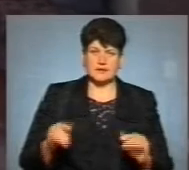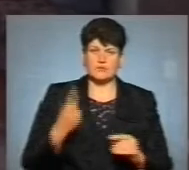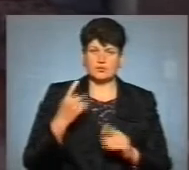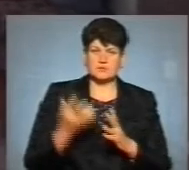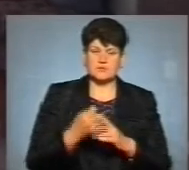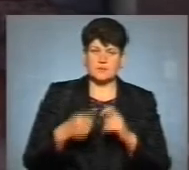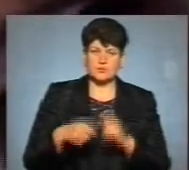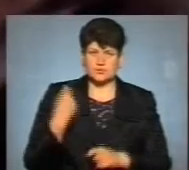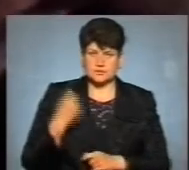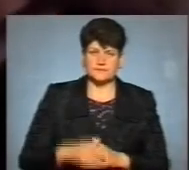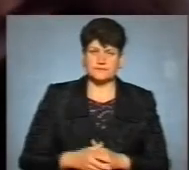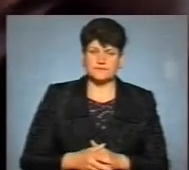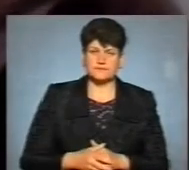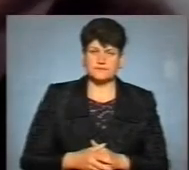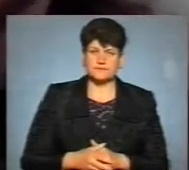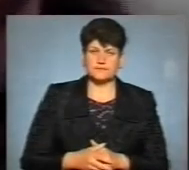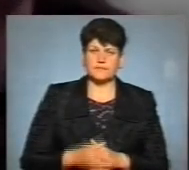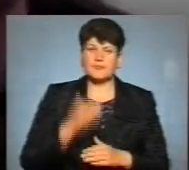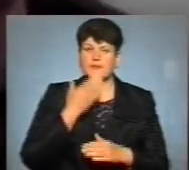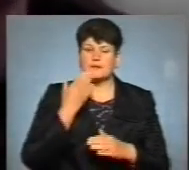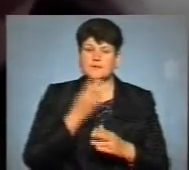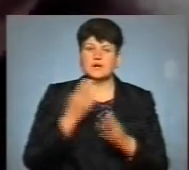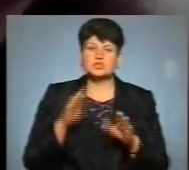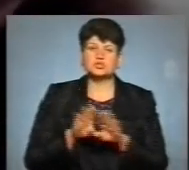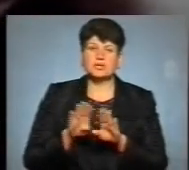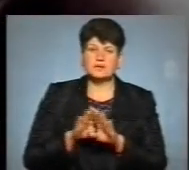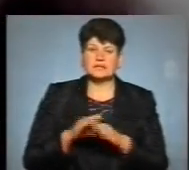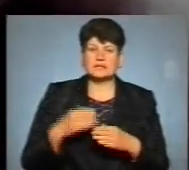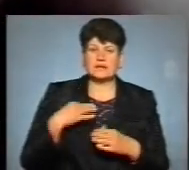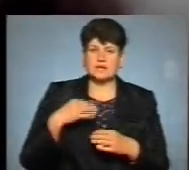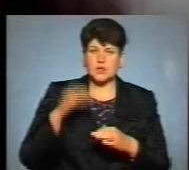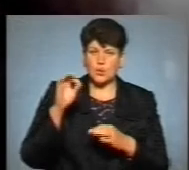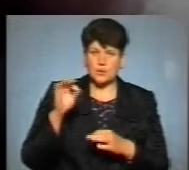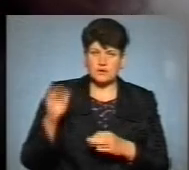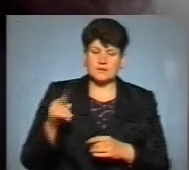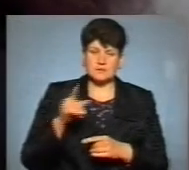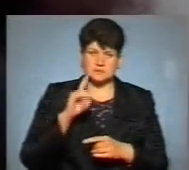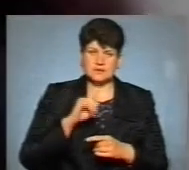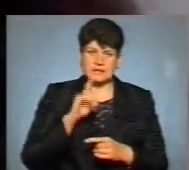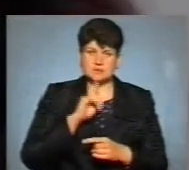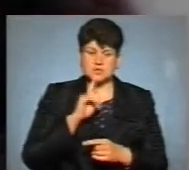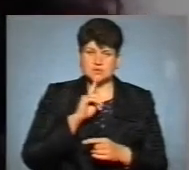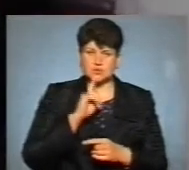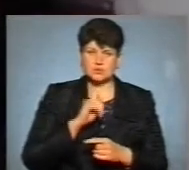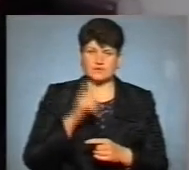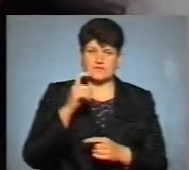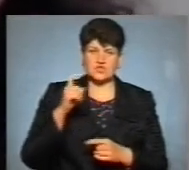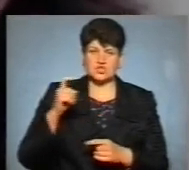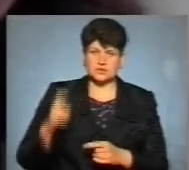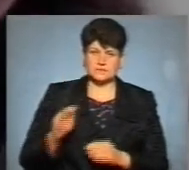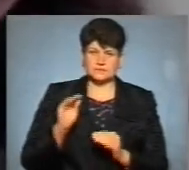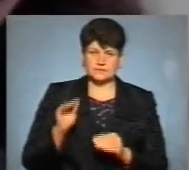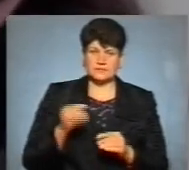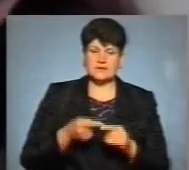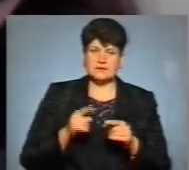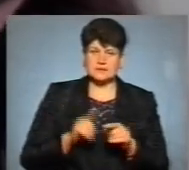порушення. Нема шафи. Як бачимо, на верхній одяг, але вони пристосувалися тимчасово такими мішечками. Це